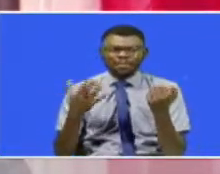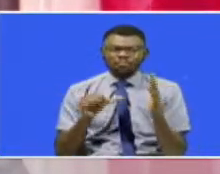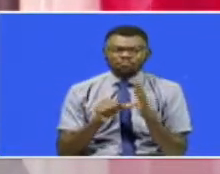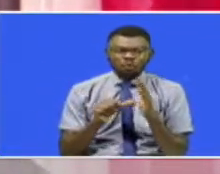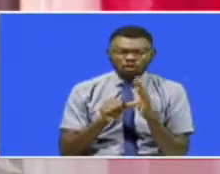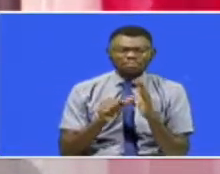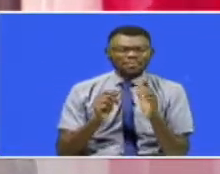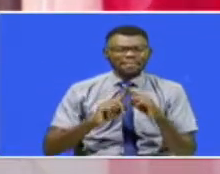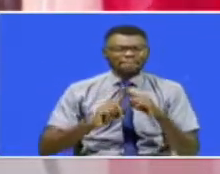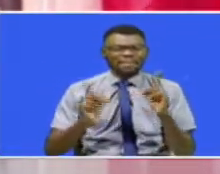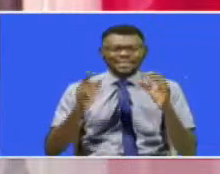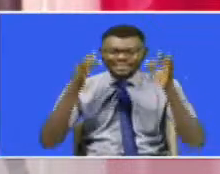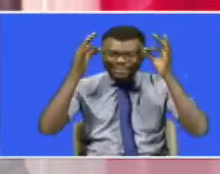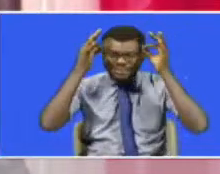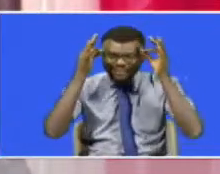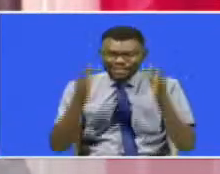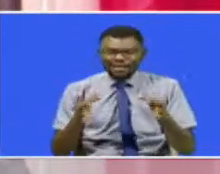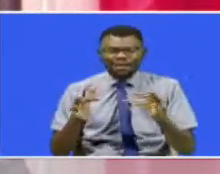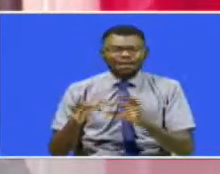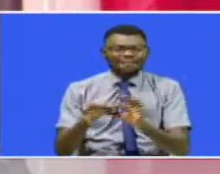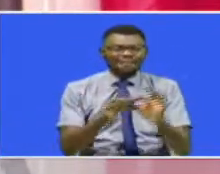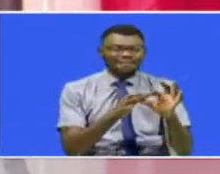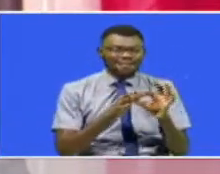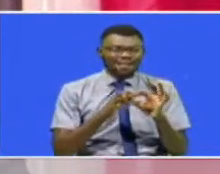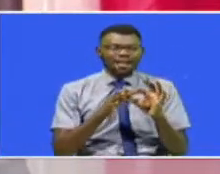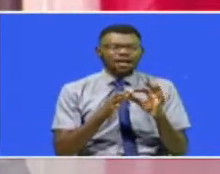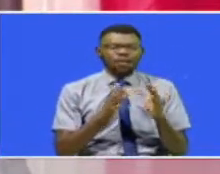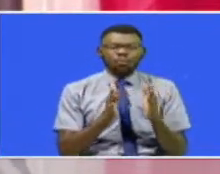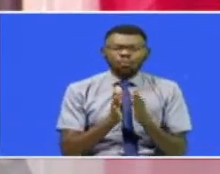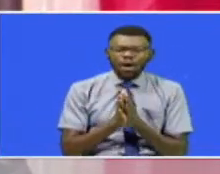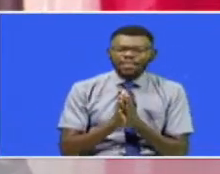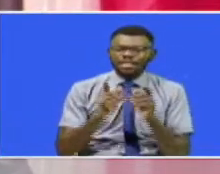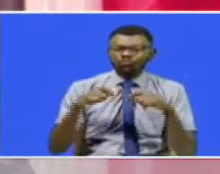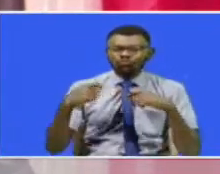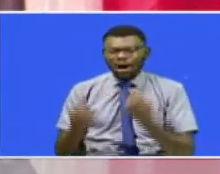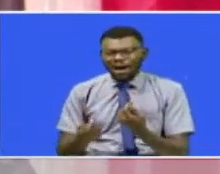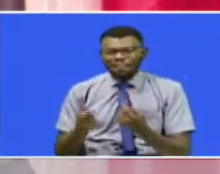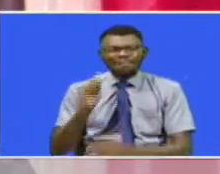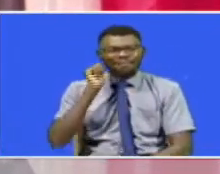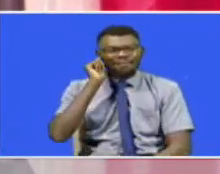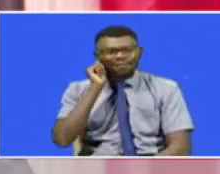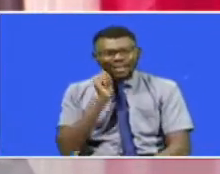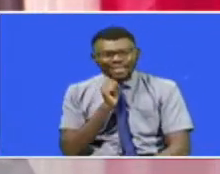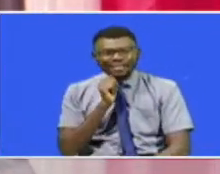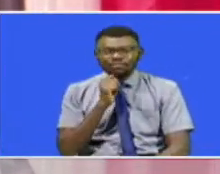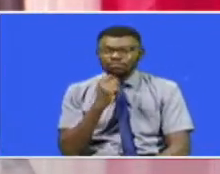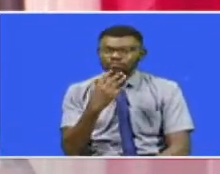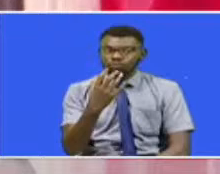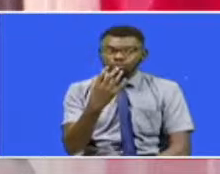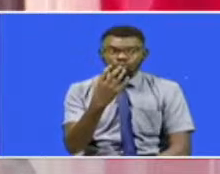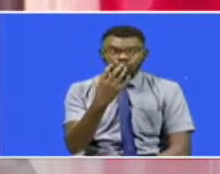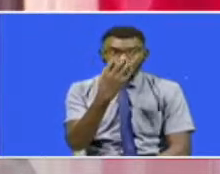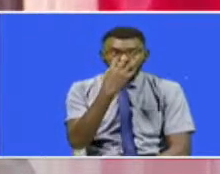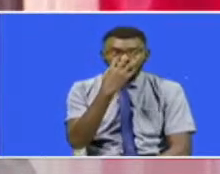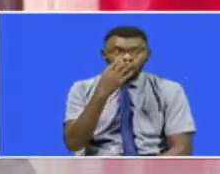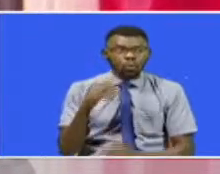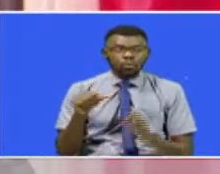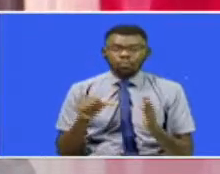tushirikiane na mwenzetu na wenzetu wa Kalenjin na wa Ruto, nilikuwa nimefanya